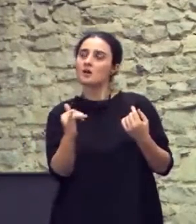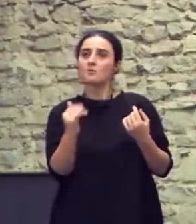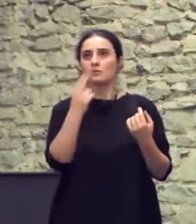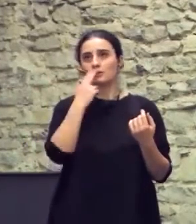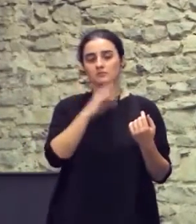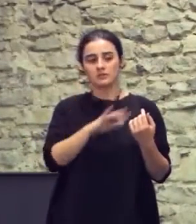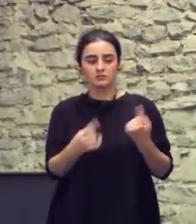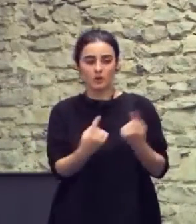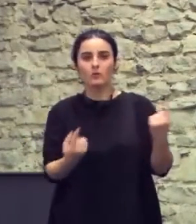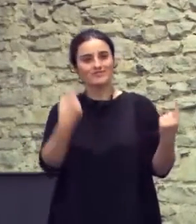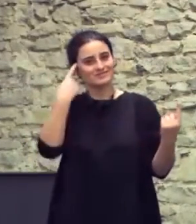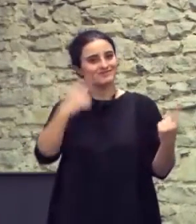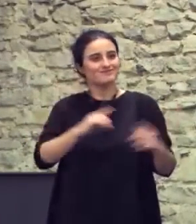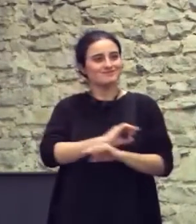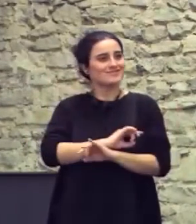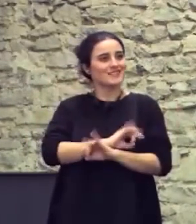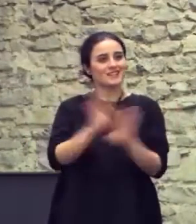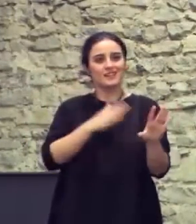garbi daukaten zer nahi duten,